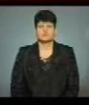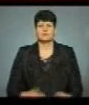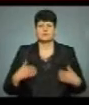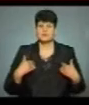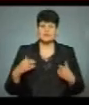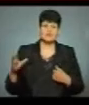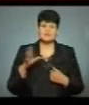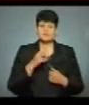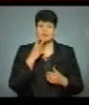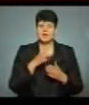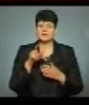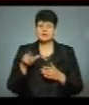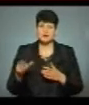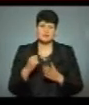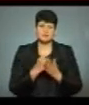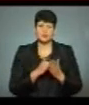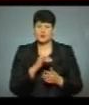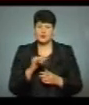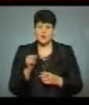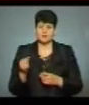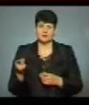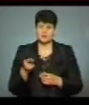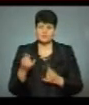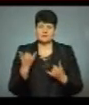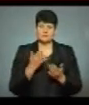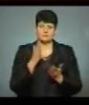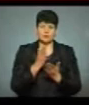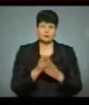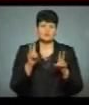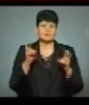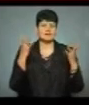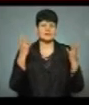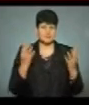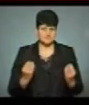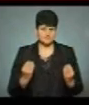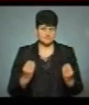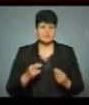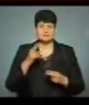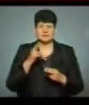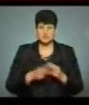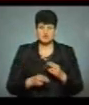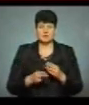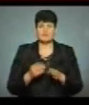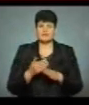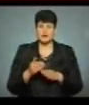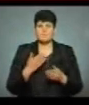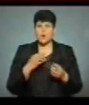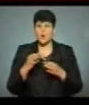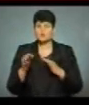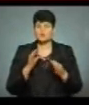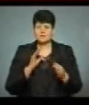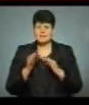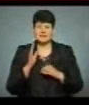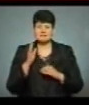Мої вітання усім глядачам телеканалу ЮА Тернопіль. У прямому ефірі програма «Тема дня». Завершився етап консультації щодо